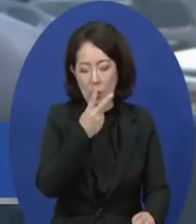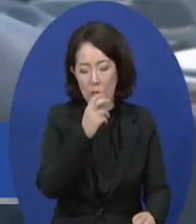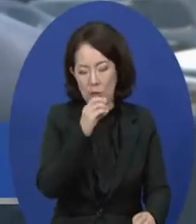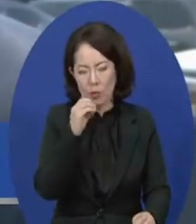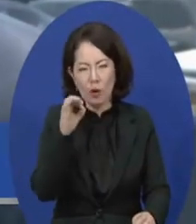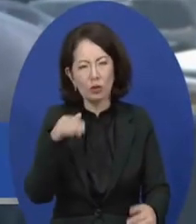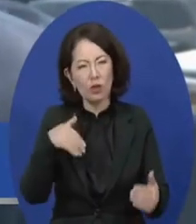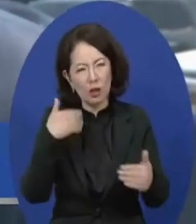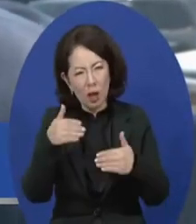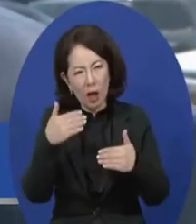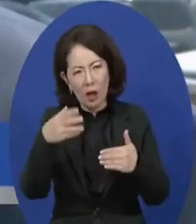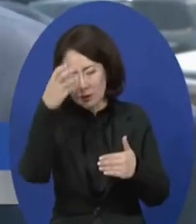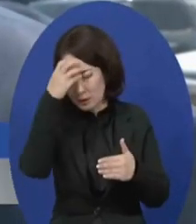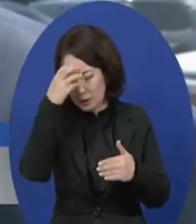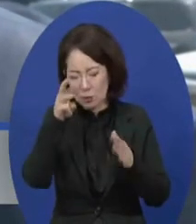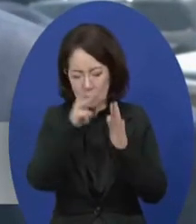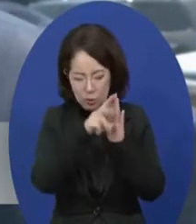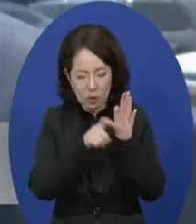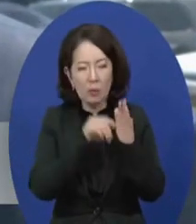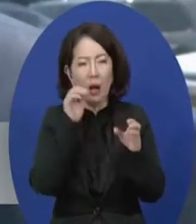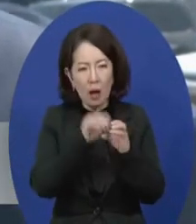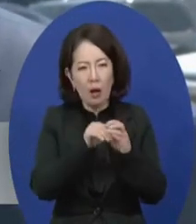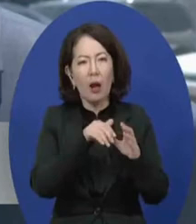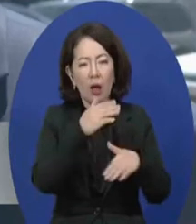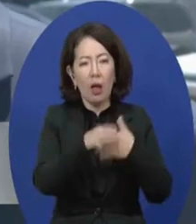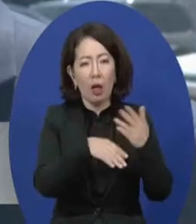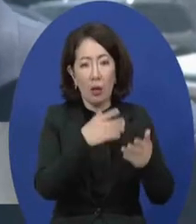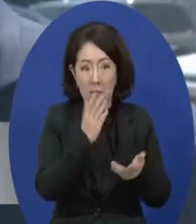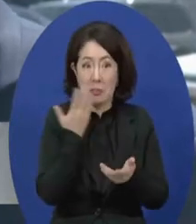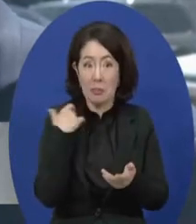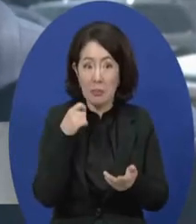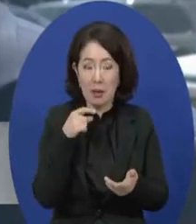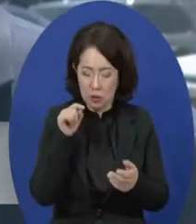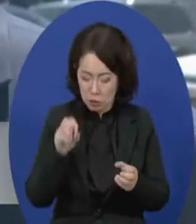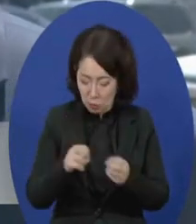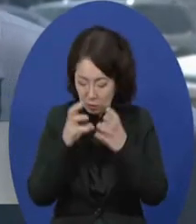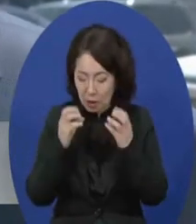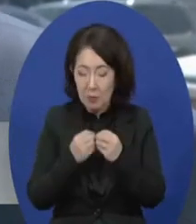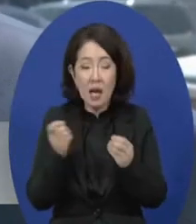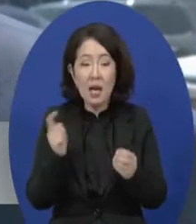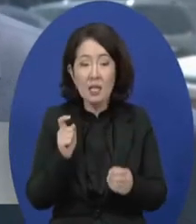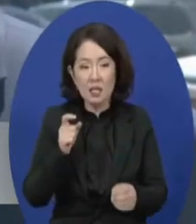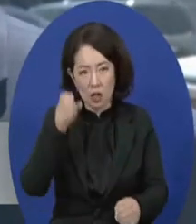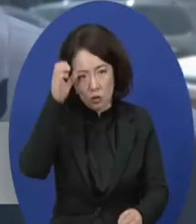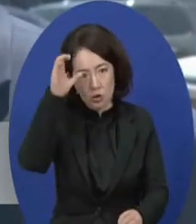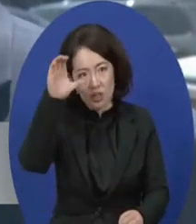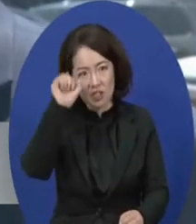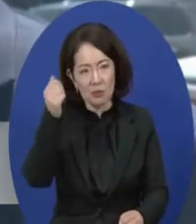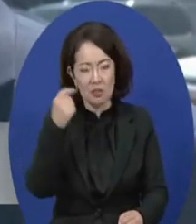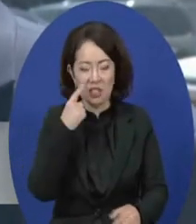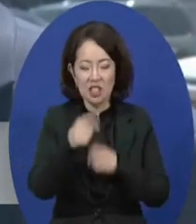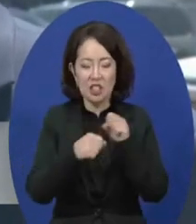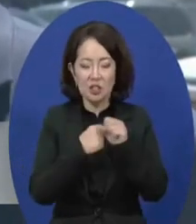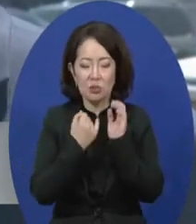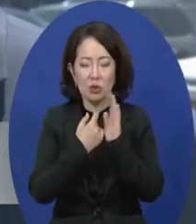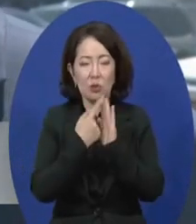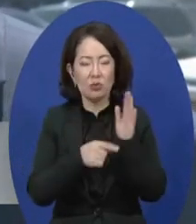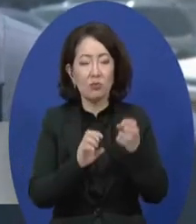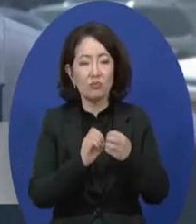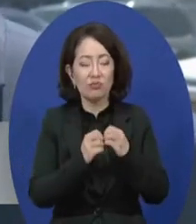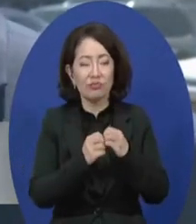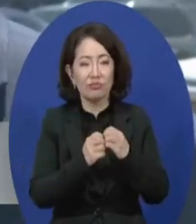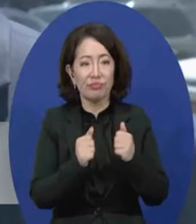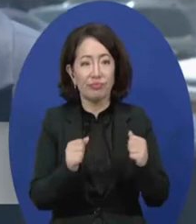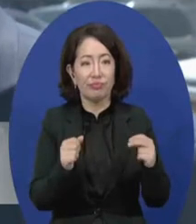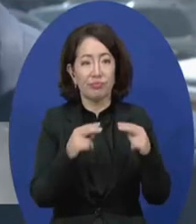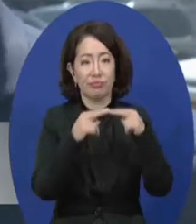2000 оноос эхлээл одоо Засгийн газрын мөрийн хөтөлбөр болгонд орж ирсэн энэ том бүтээн байгуулалтыг ерөнхий сайд байх хугацаанд жил 6 сарын хугацаанд бол төмөр